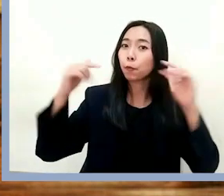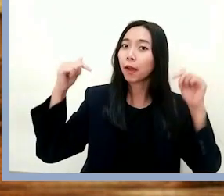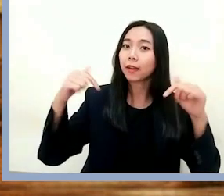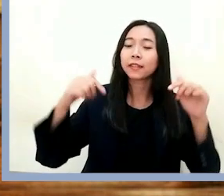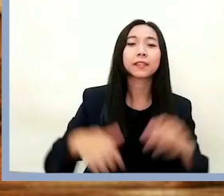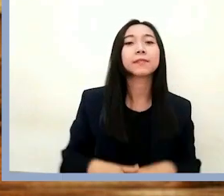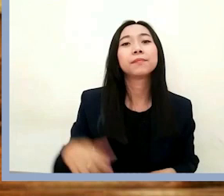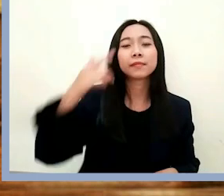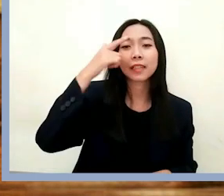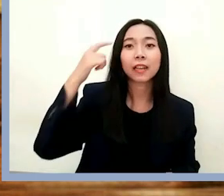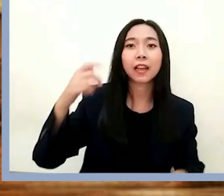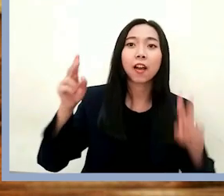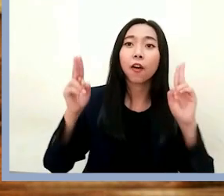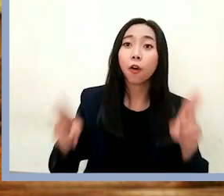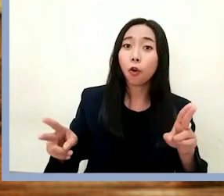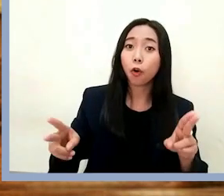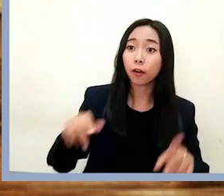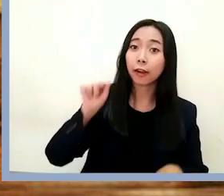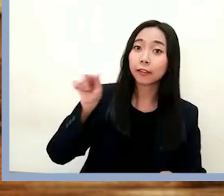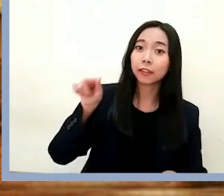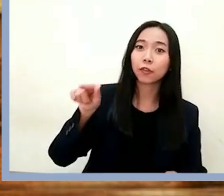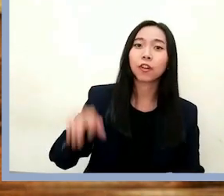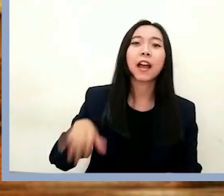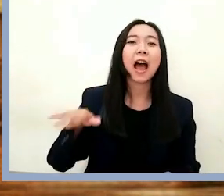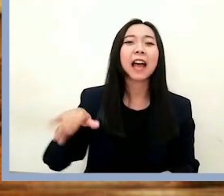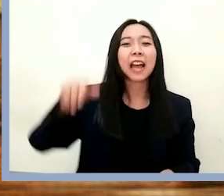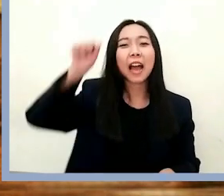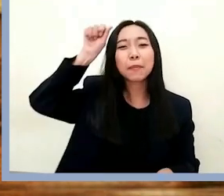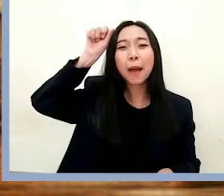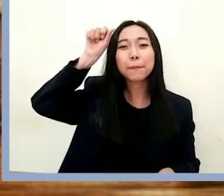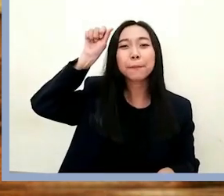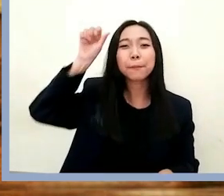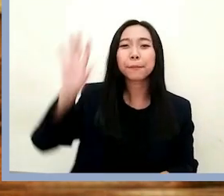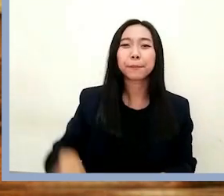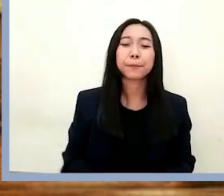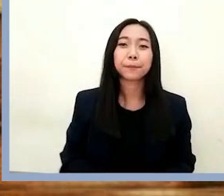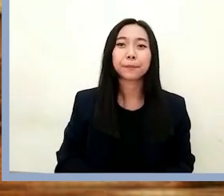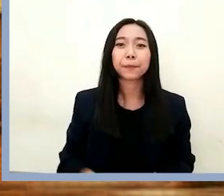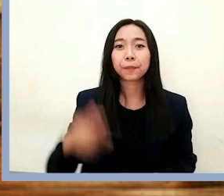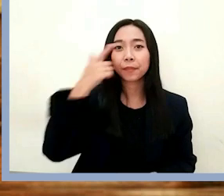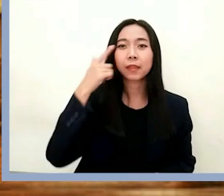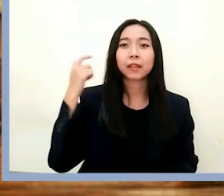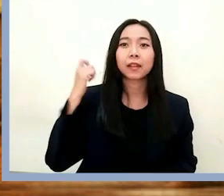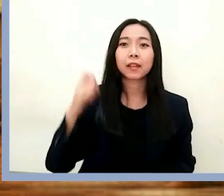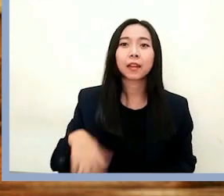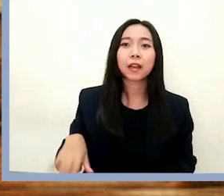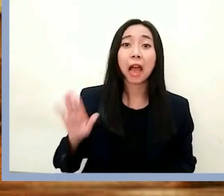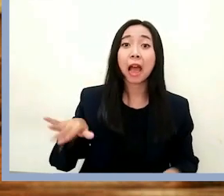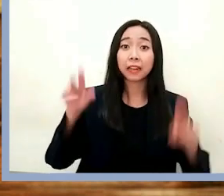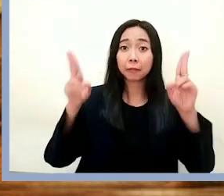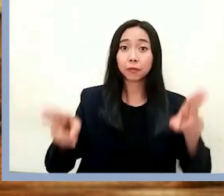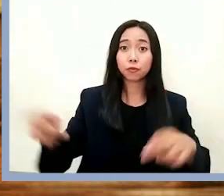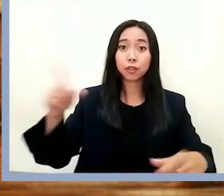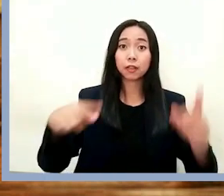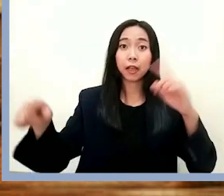karena orang ini pun anak Abraham sebab anak manusia datang